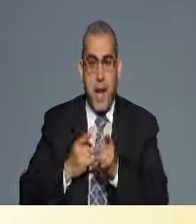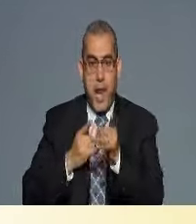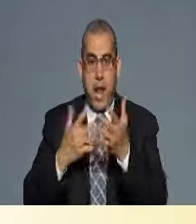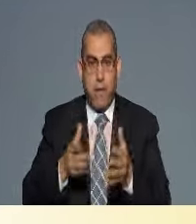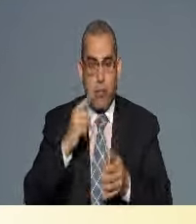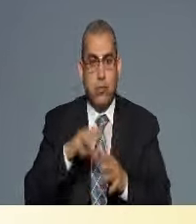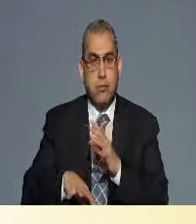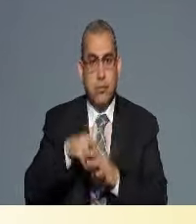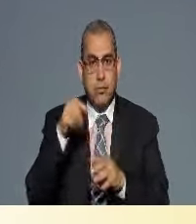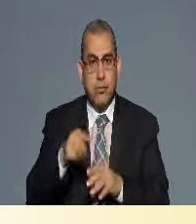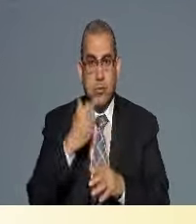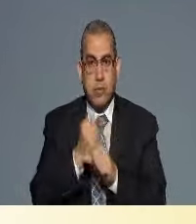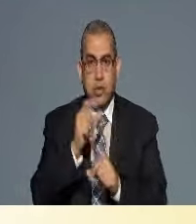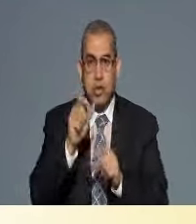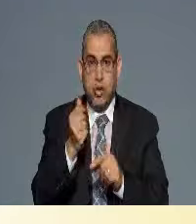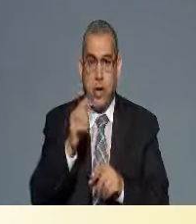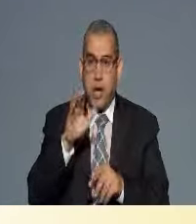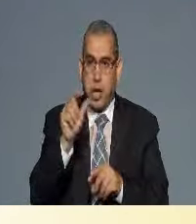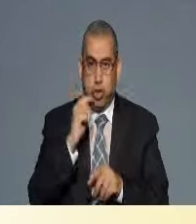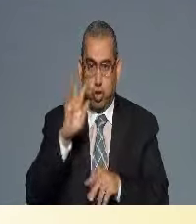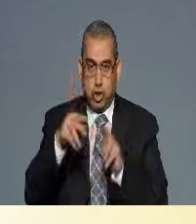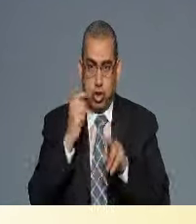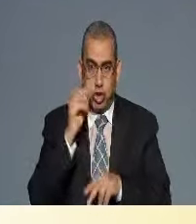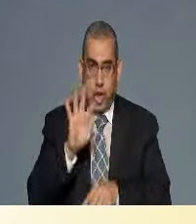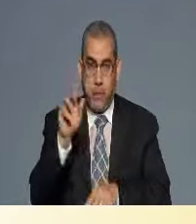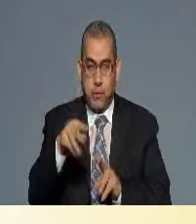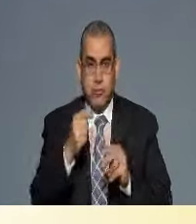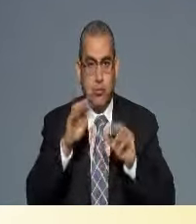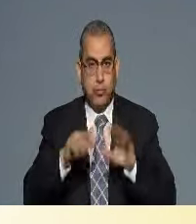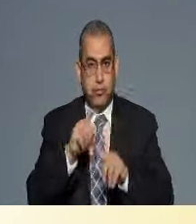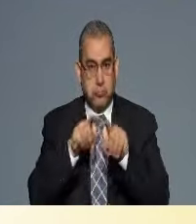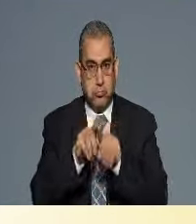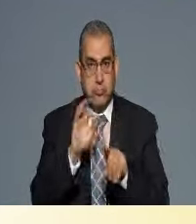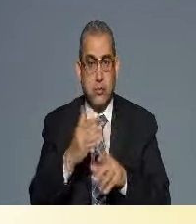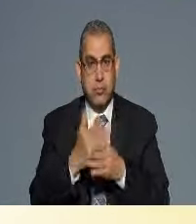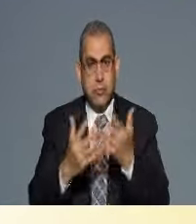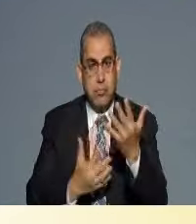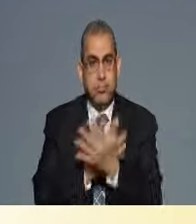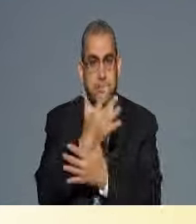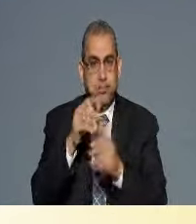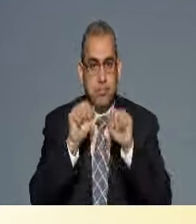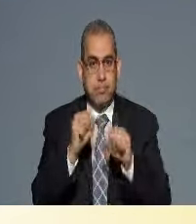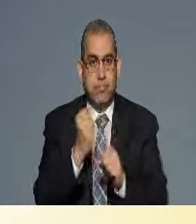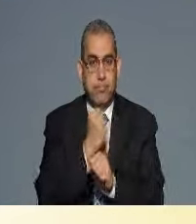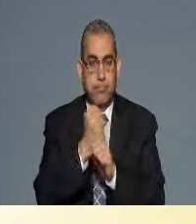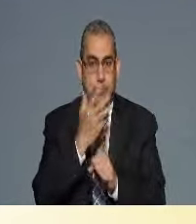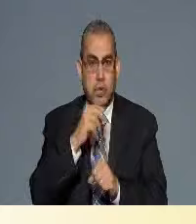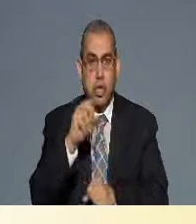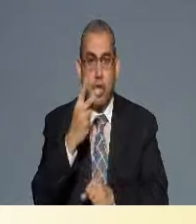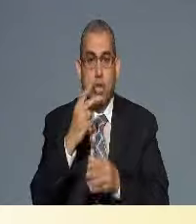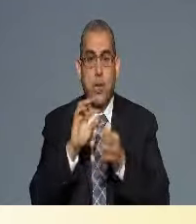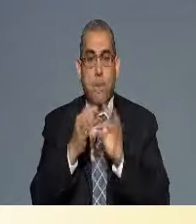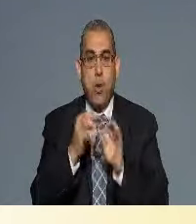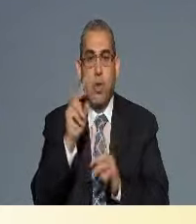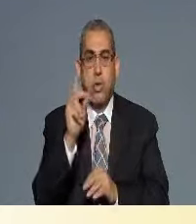منتجات للمواطن بسعر مناسب. احنا امام سوق افندم حجم التداول الخاص بيه 12 مليون طن